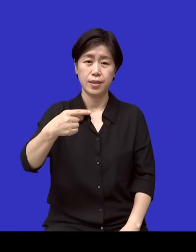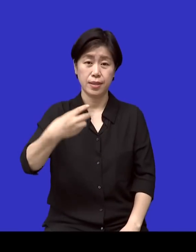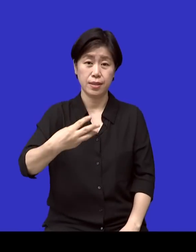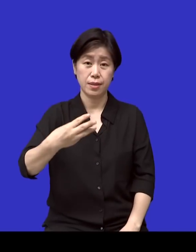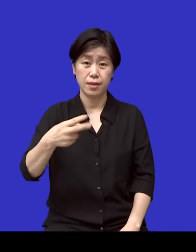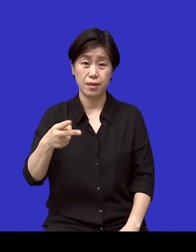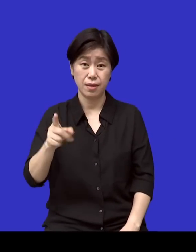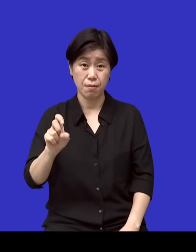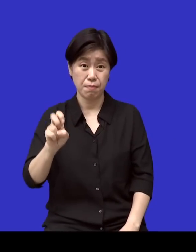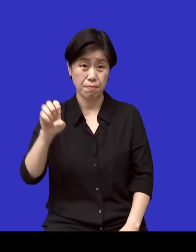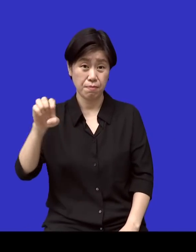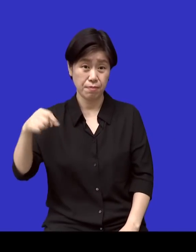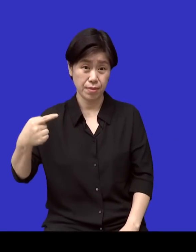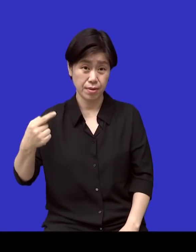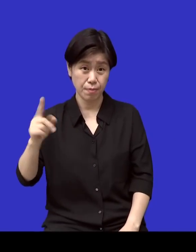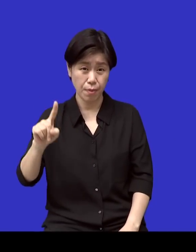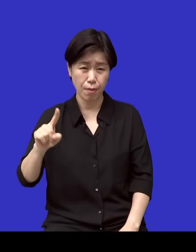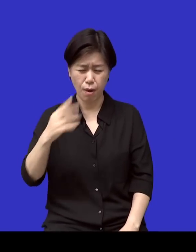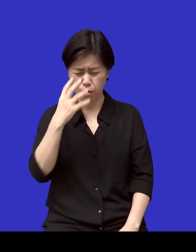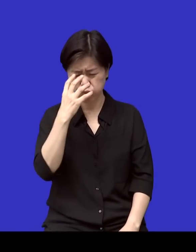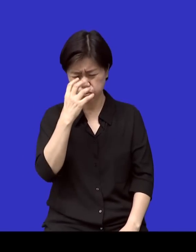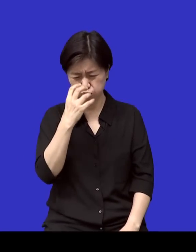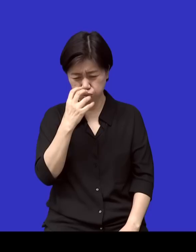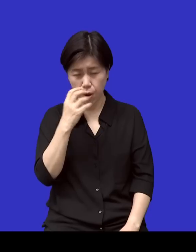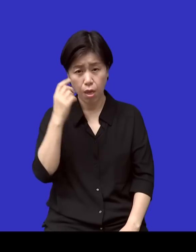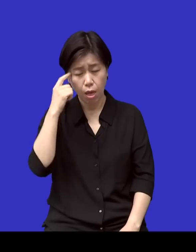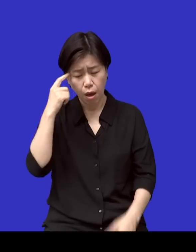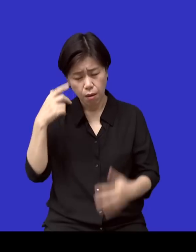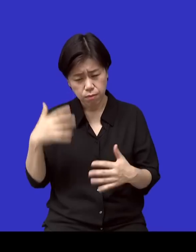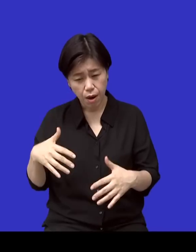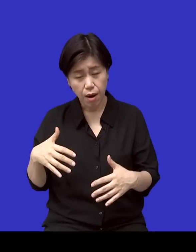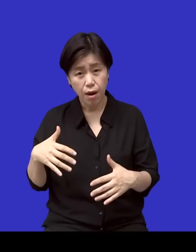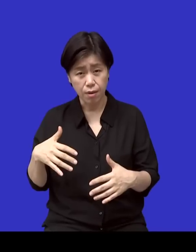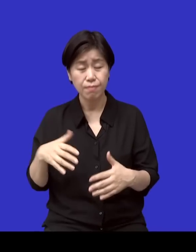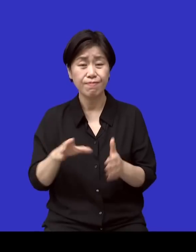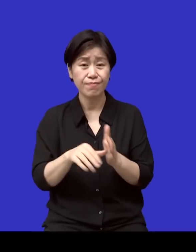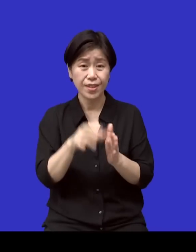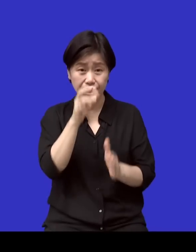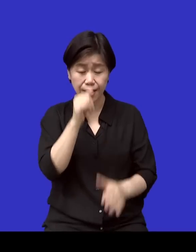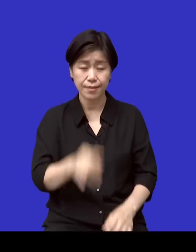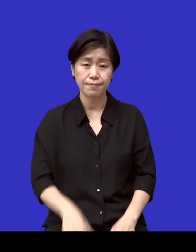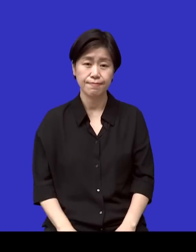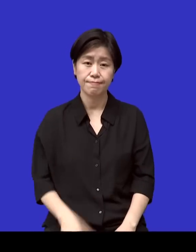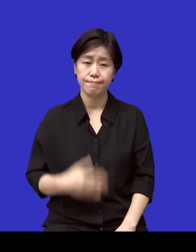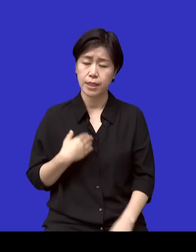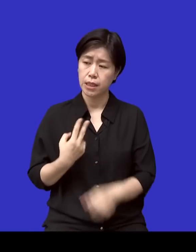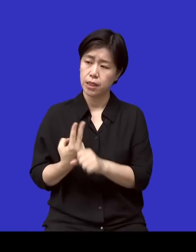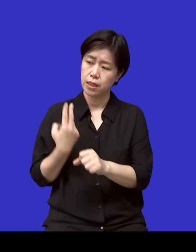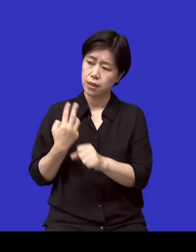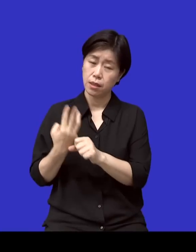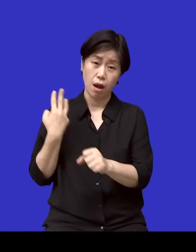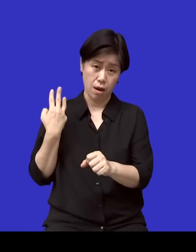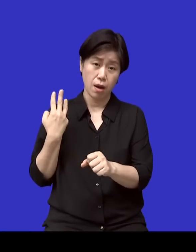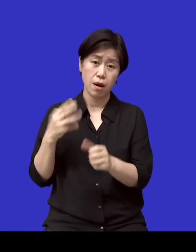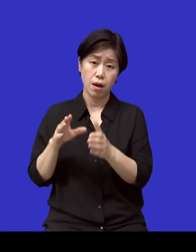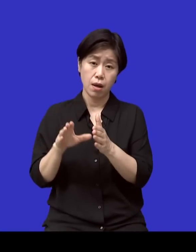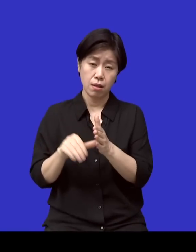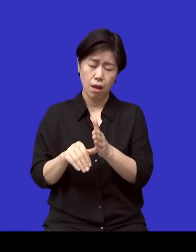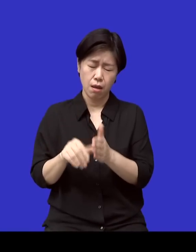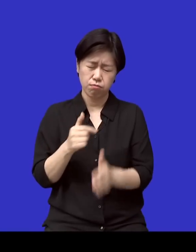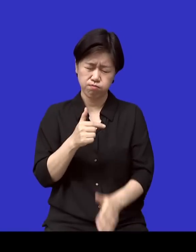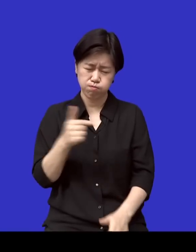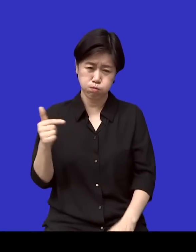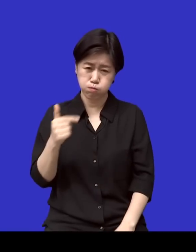오면 다행인데 몇 번 오는 선수들도 굉장히 옆에서 많이 봤는데 저는 한 2, 3년쯤 전에 예. 굉장히 한 번 엄청